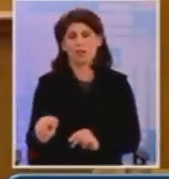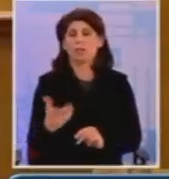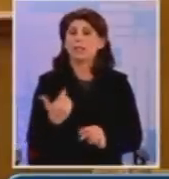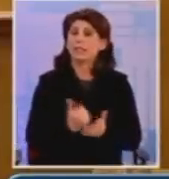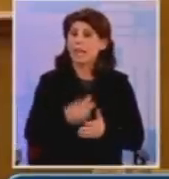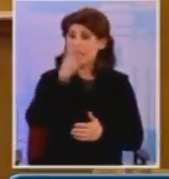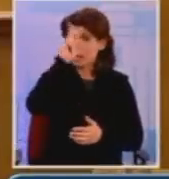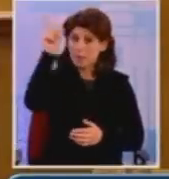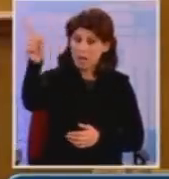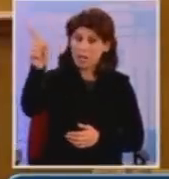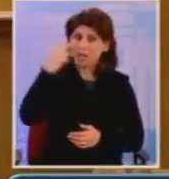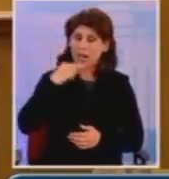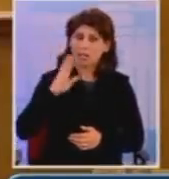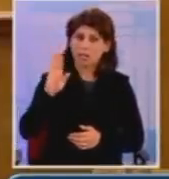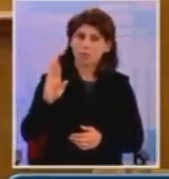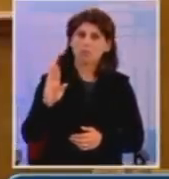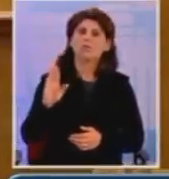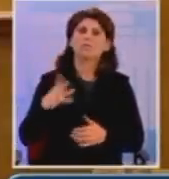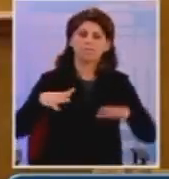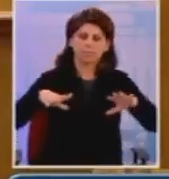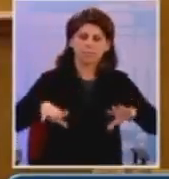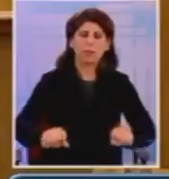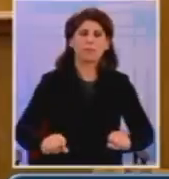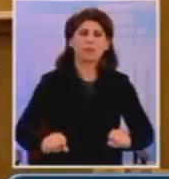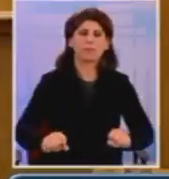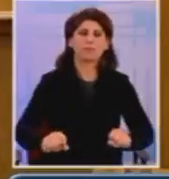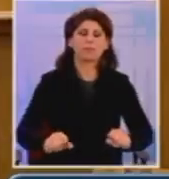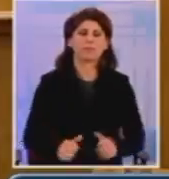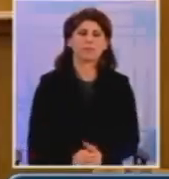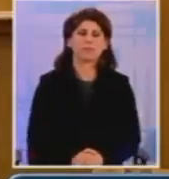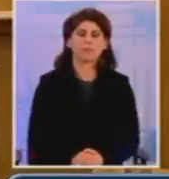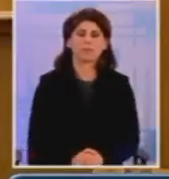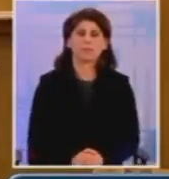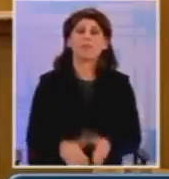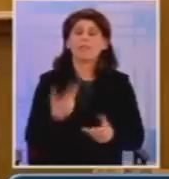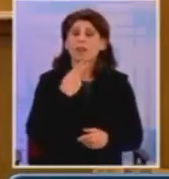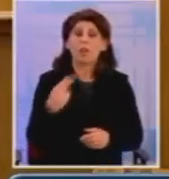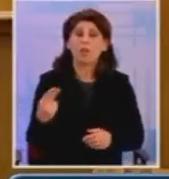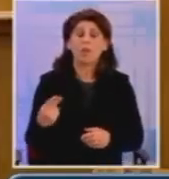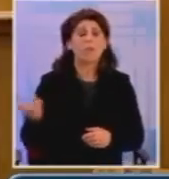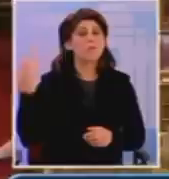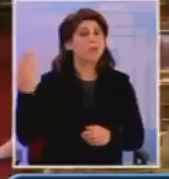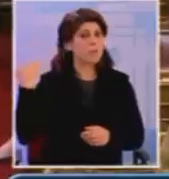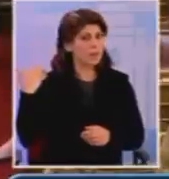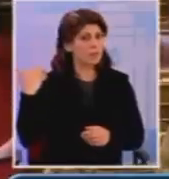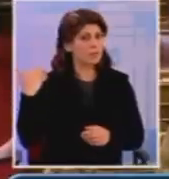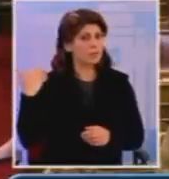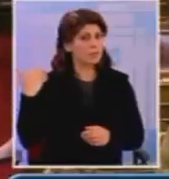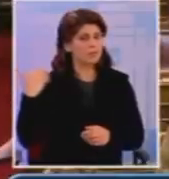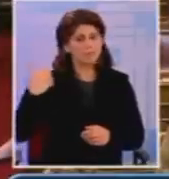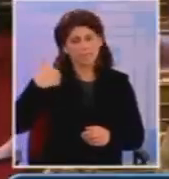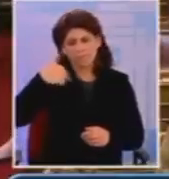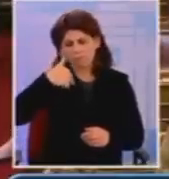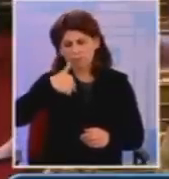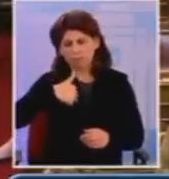στη Γερμανία ο ναζισμός επικράτησε ακριβώς επειδή πρωτύτερα